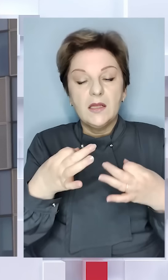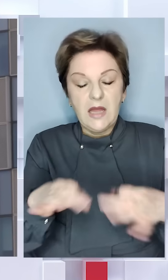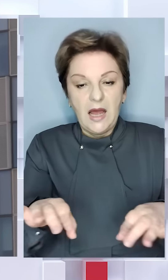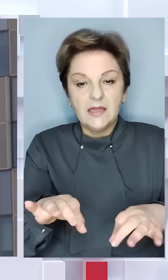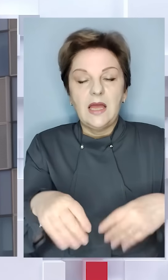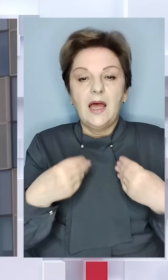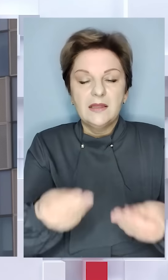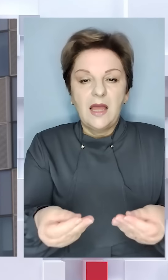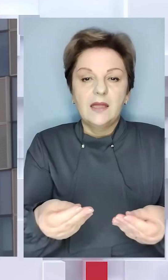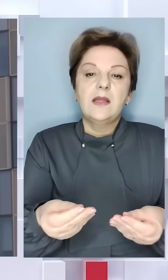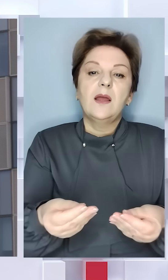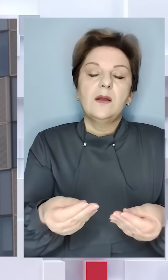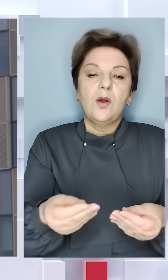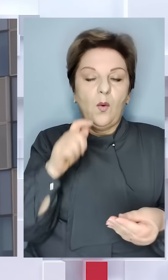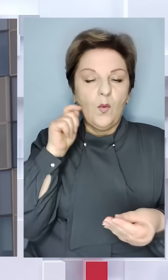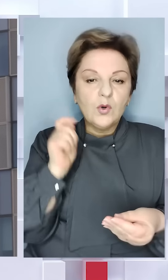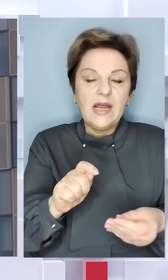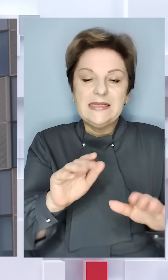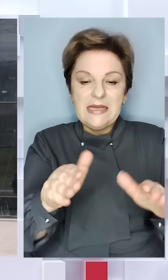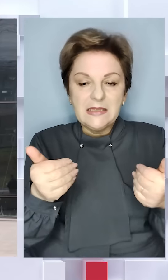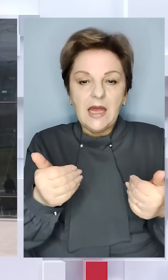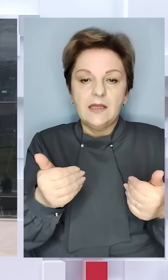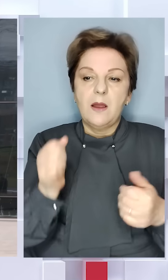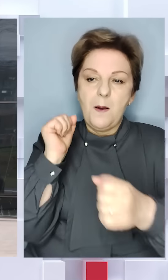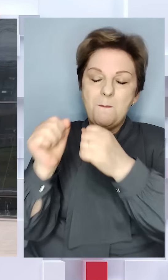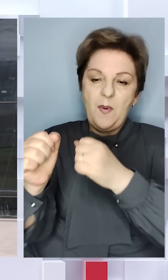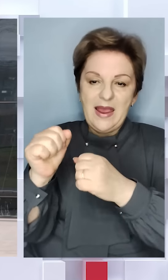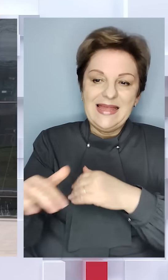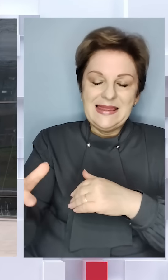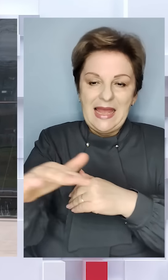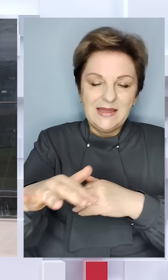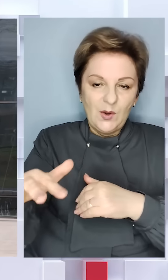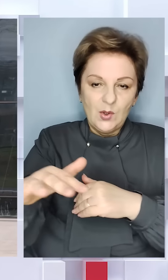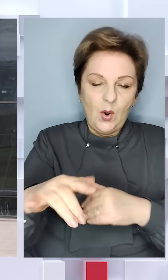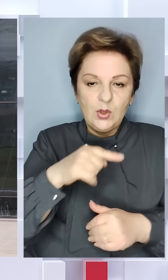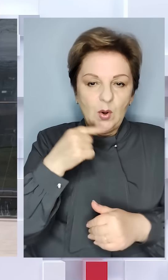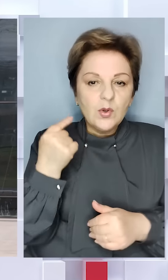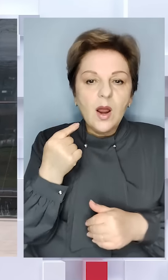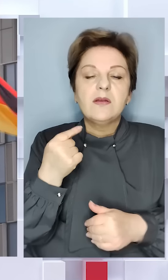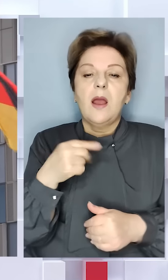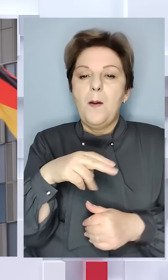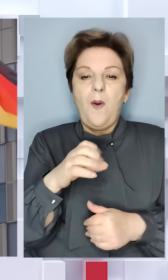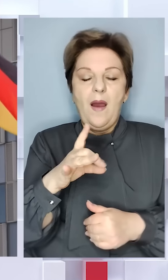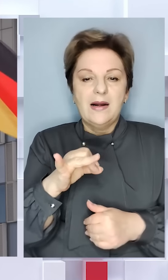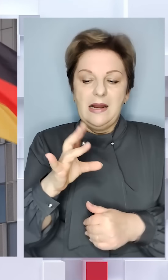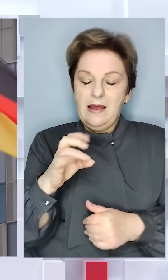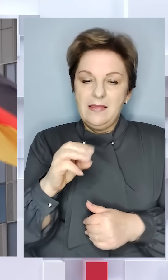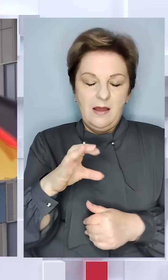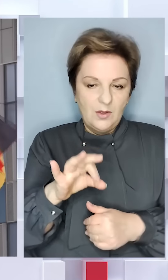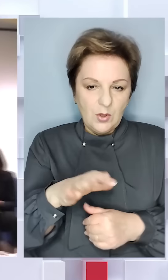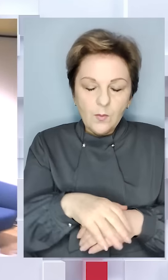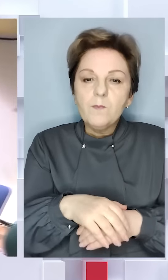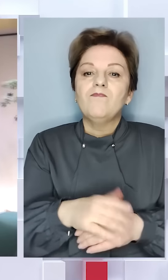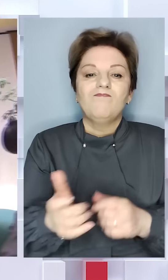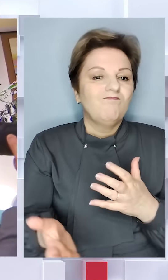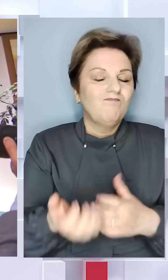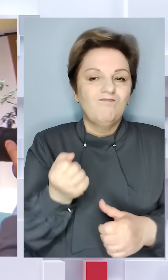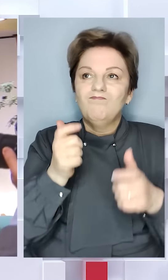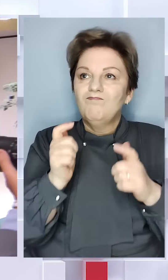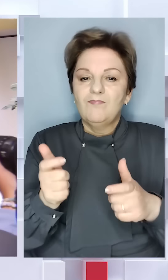дозвіл бити по законних цілях на території Росії парламентська асамблея НАТО. Відповідну декларацію підтримали більше із